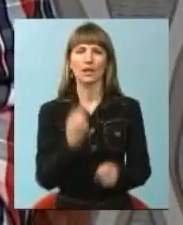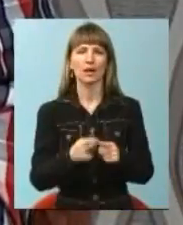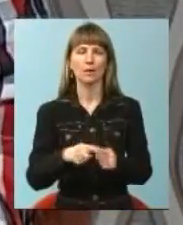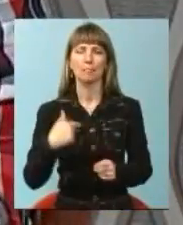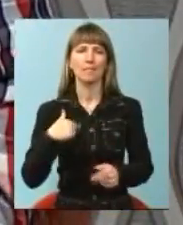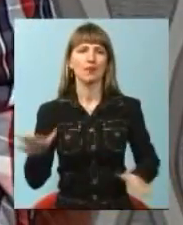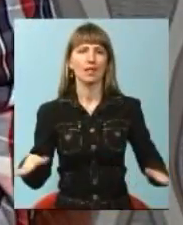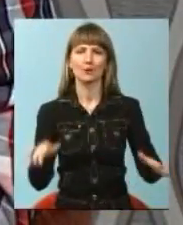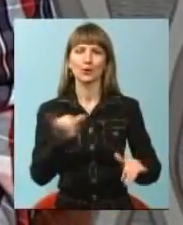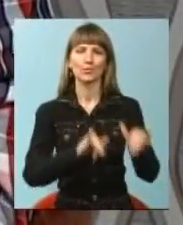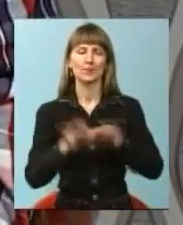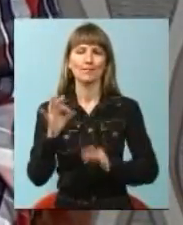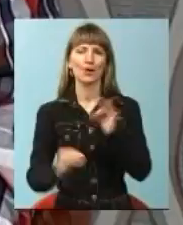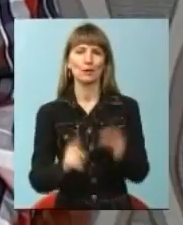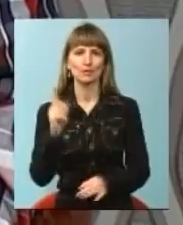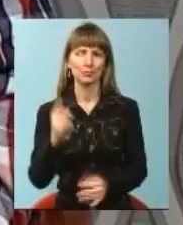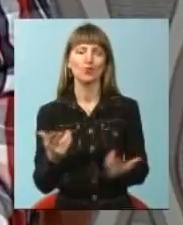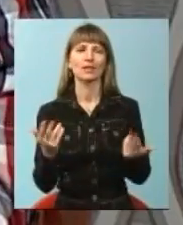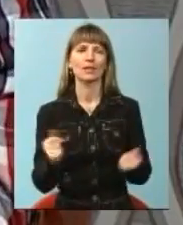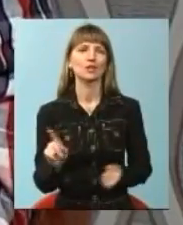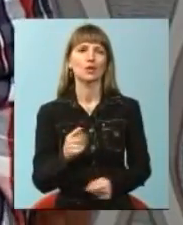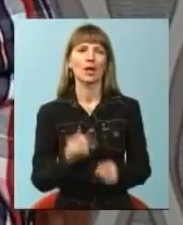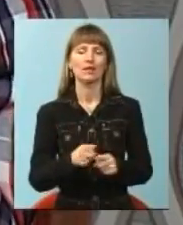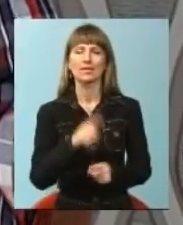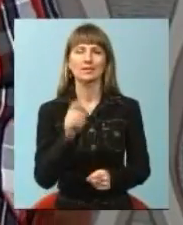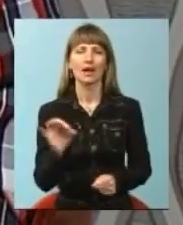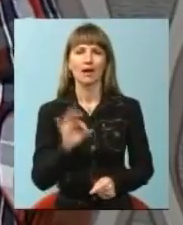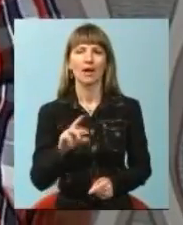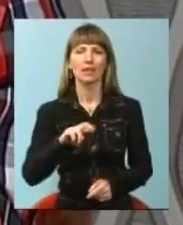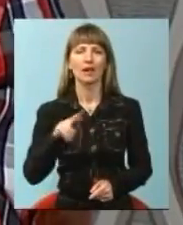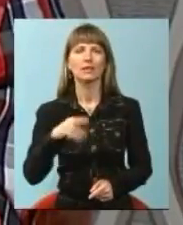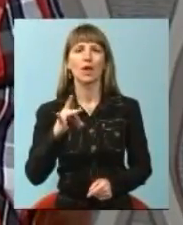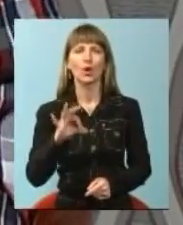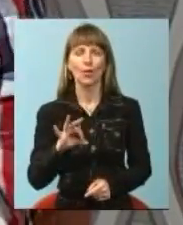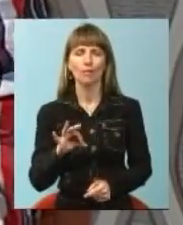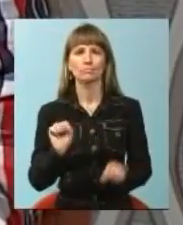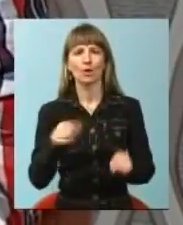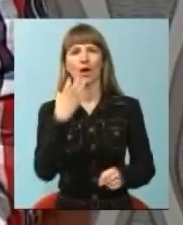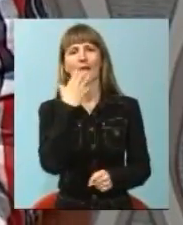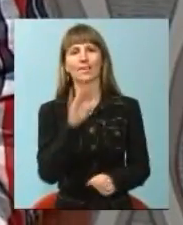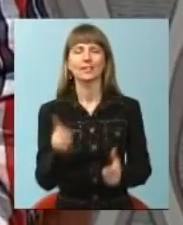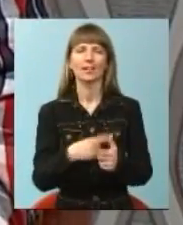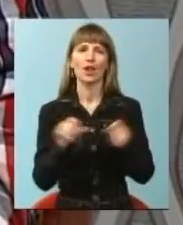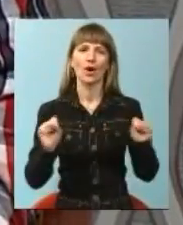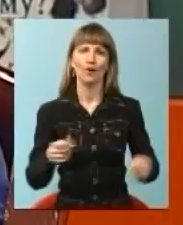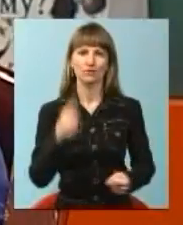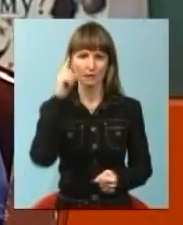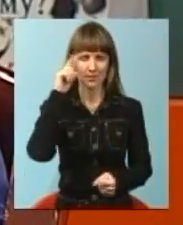ми не відлетимо кудись у космос, так? А що це за ядро і наскільки воно, чи, напевно, гаряче, чи холодне, тобі